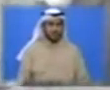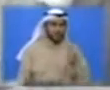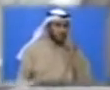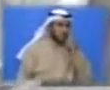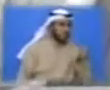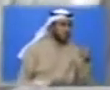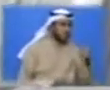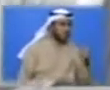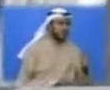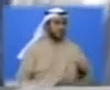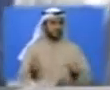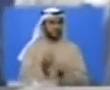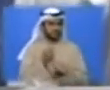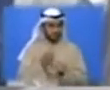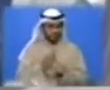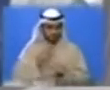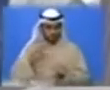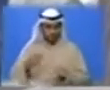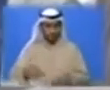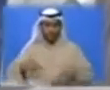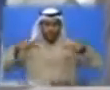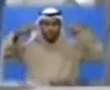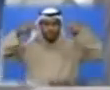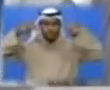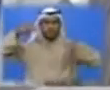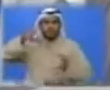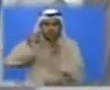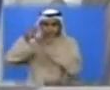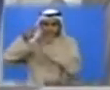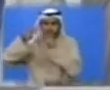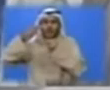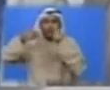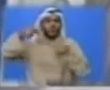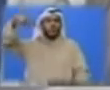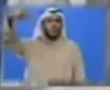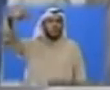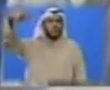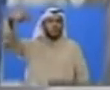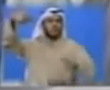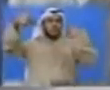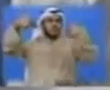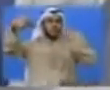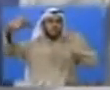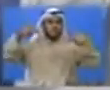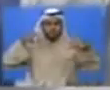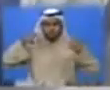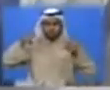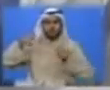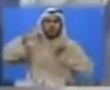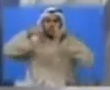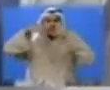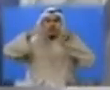الرغم من وجود عين المرور المتمثلة بكاميرات المراقبة بشكل دائم ومتواصل في معظم الشوارع